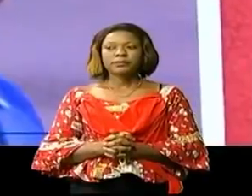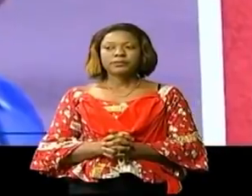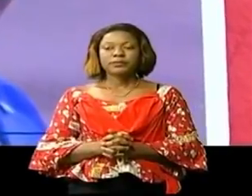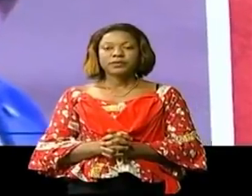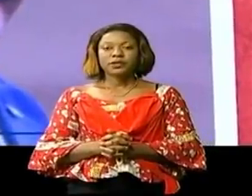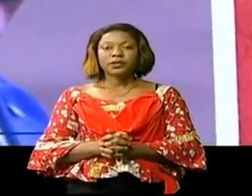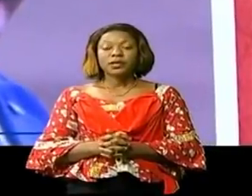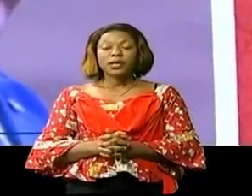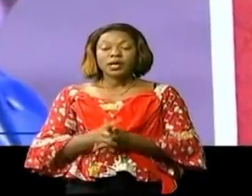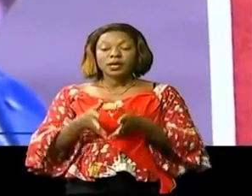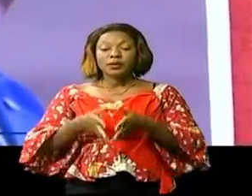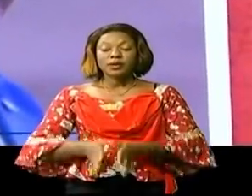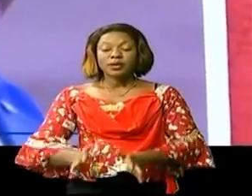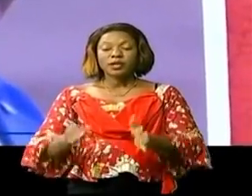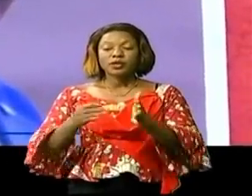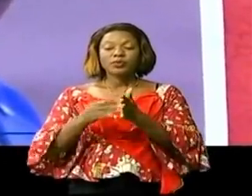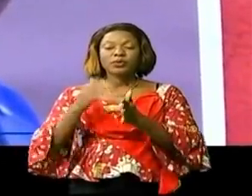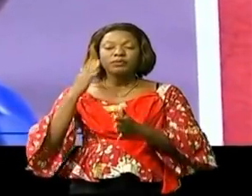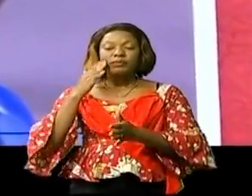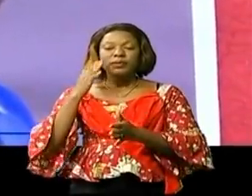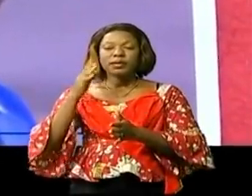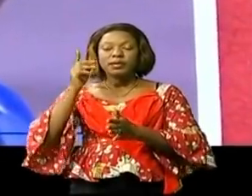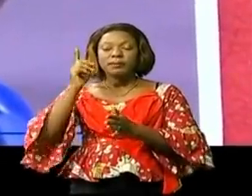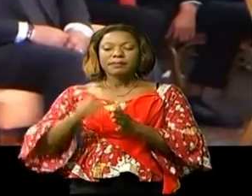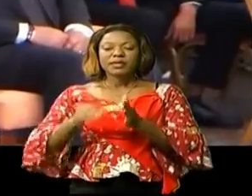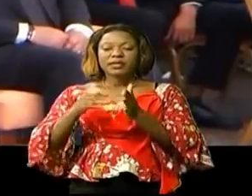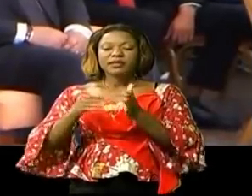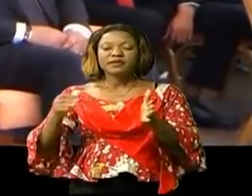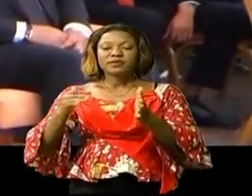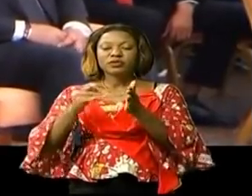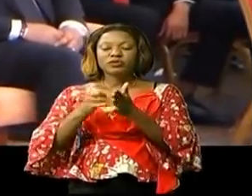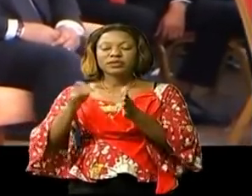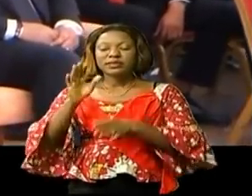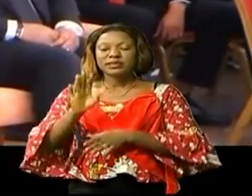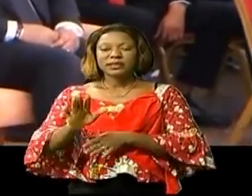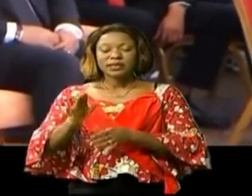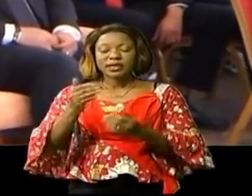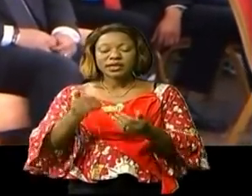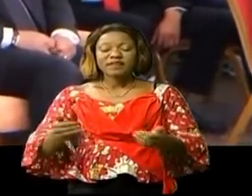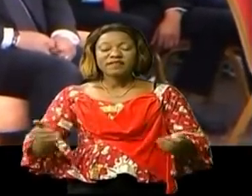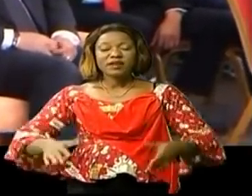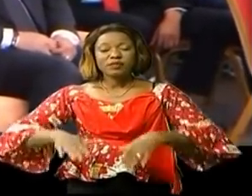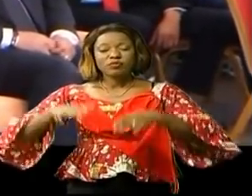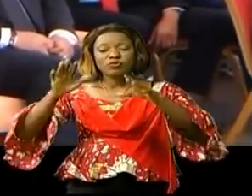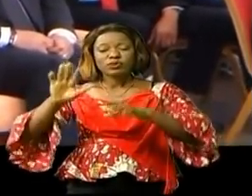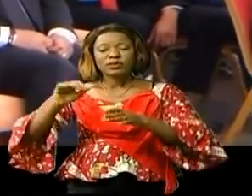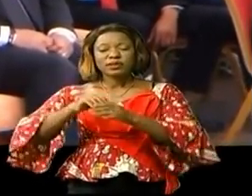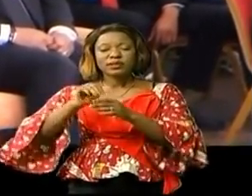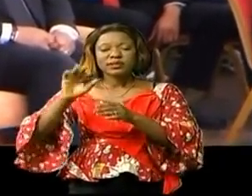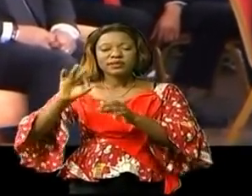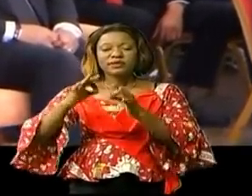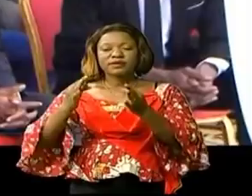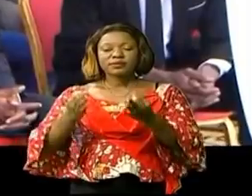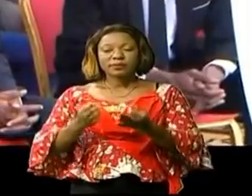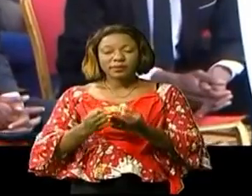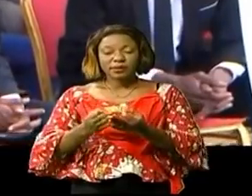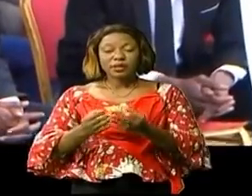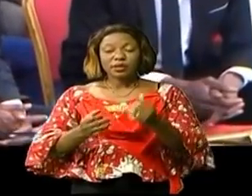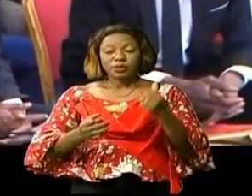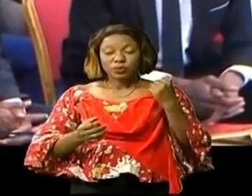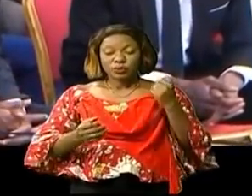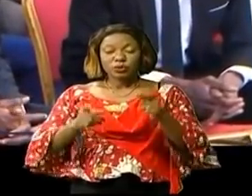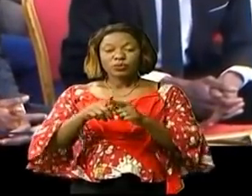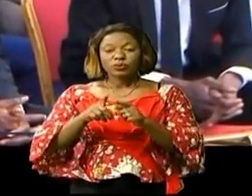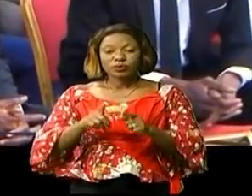Né le 8 mai 1965, cinquième d'une famille nombreuse, Cyril Mbiyamwenza ou Mbiyamwenza